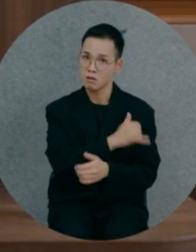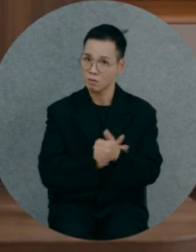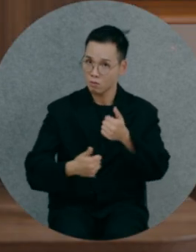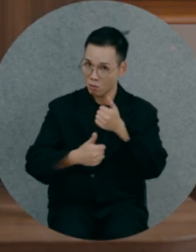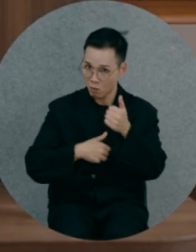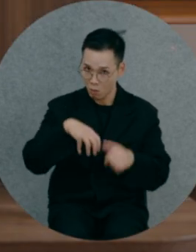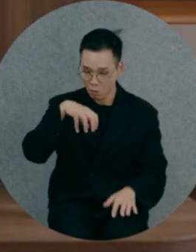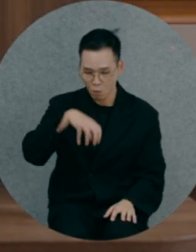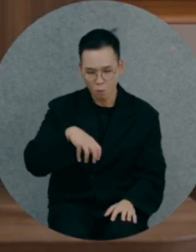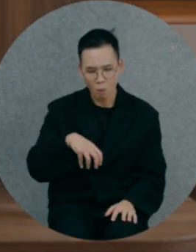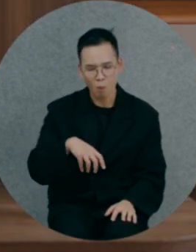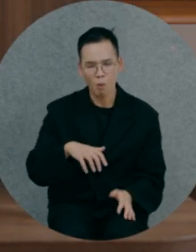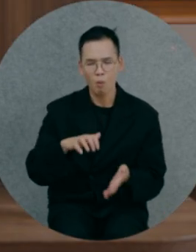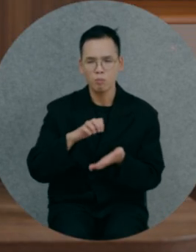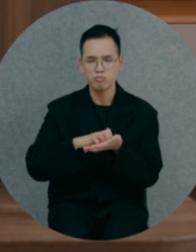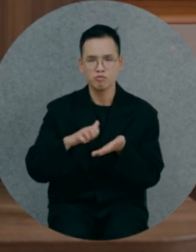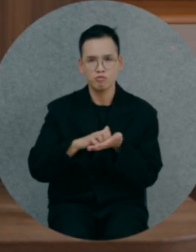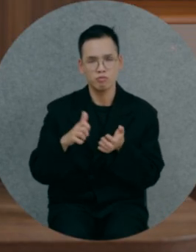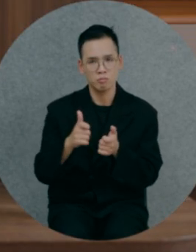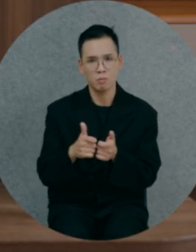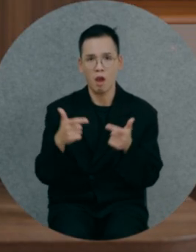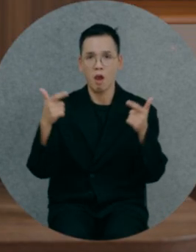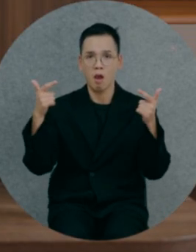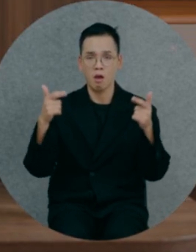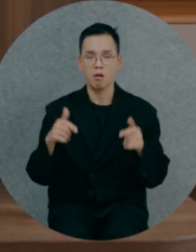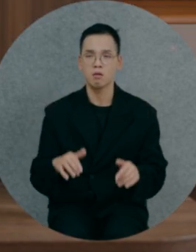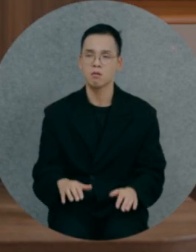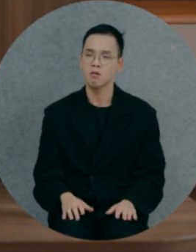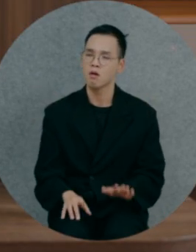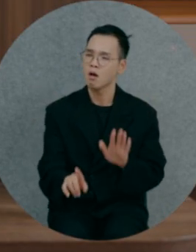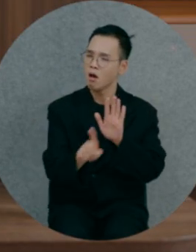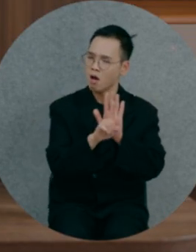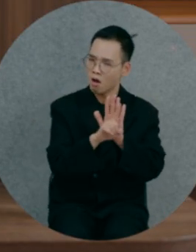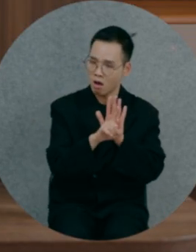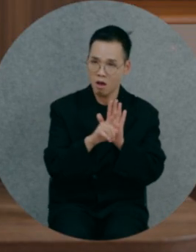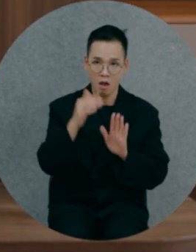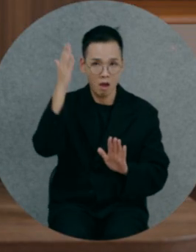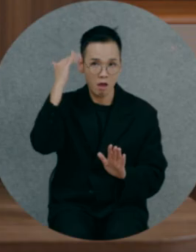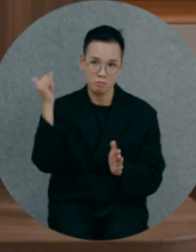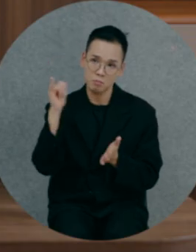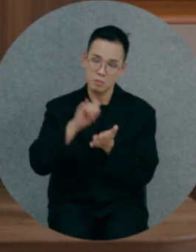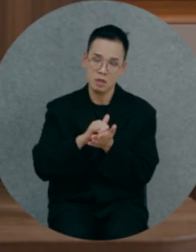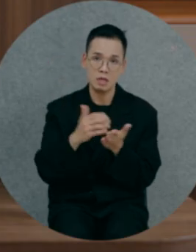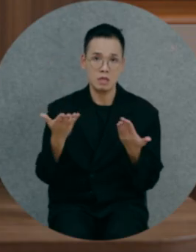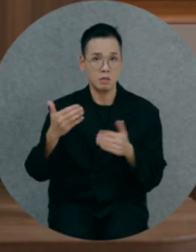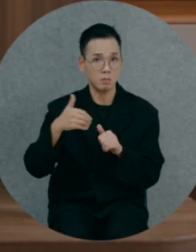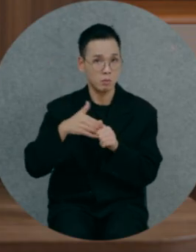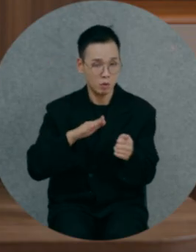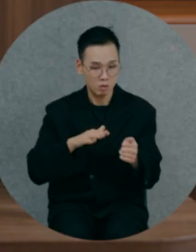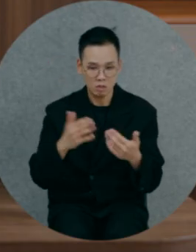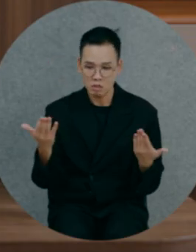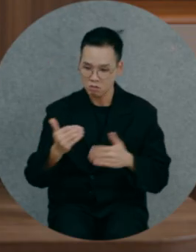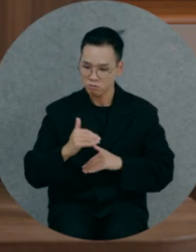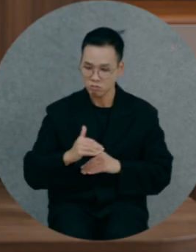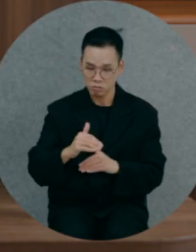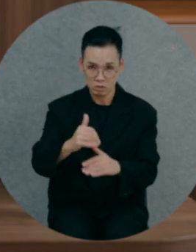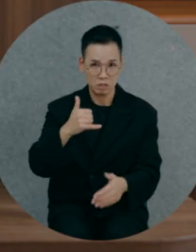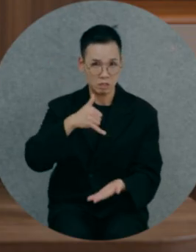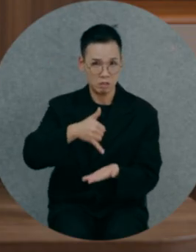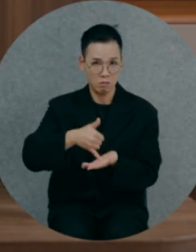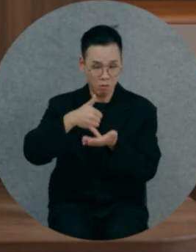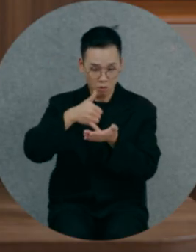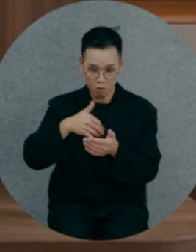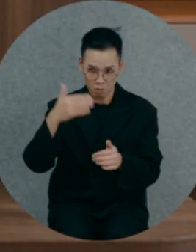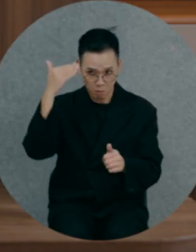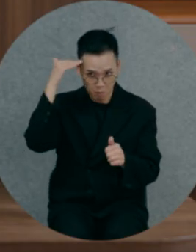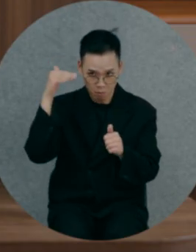국가인권위원회는 지속적으로 늘어나고 있는 계절 근로자들이 모집부터 입국, 배치, 노동 과정에서 인권